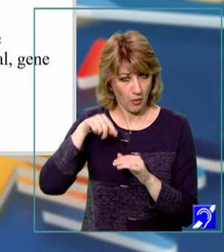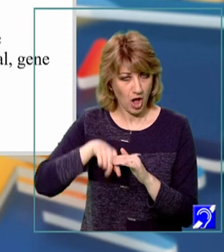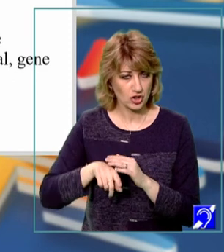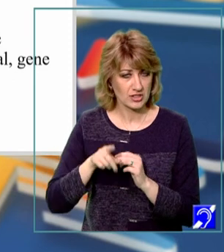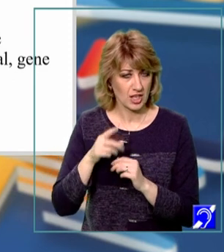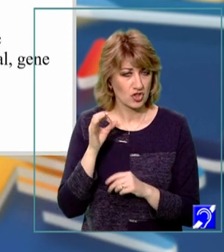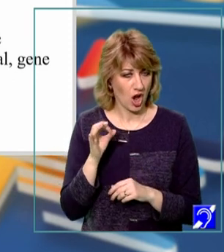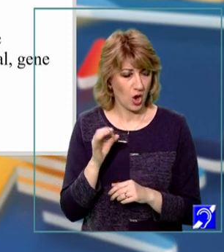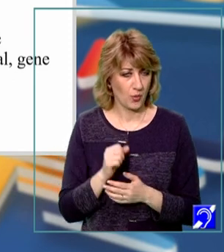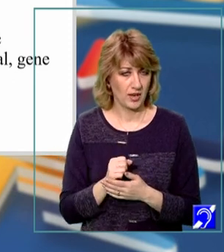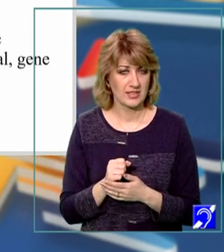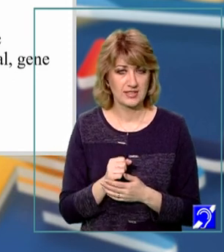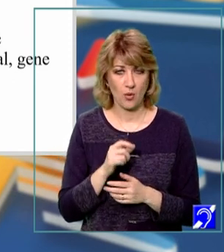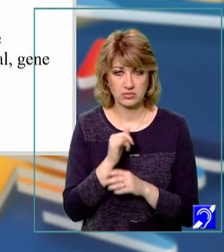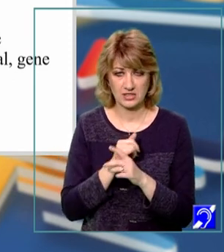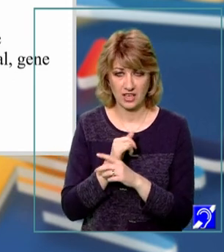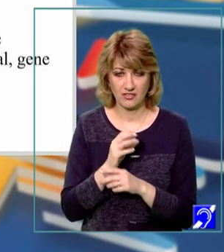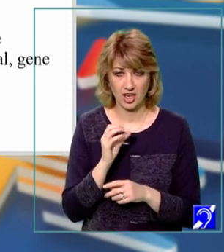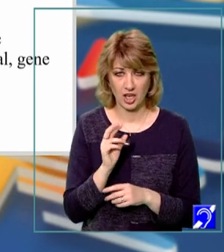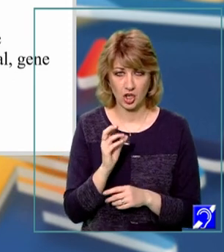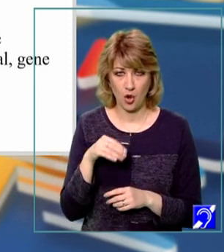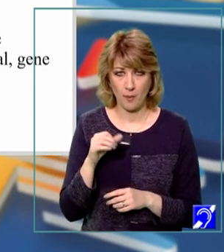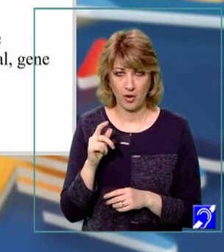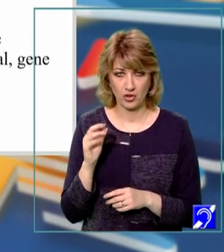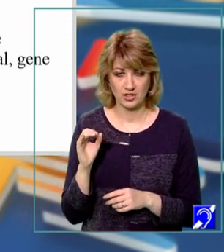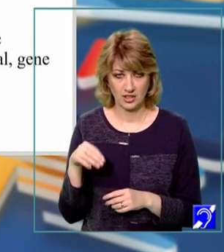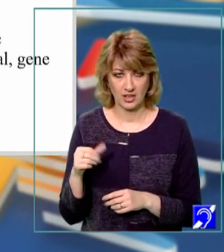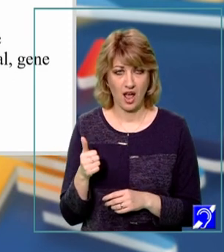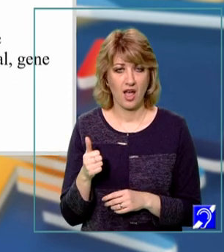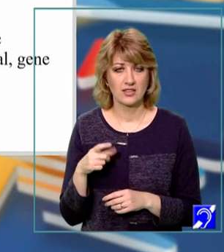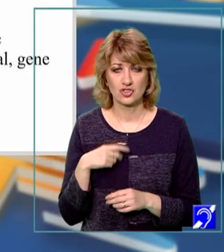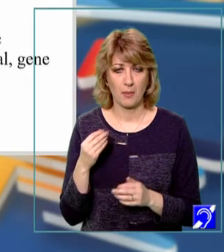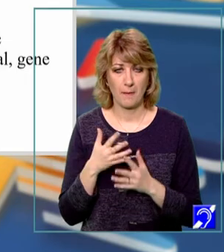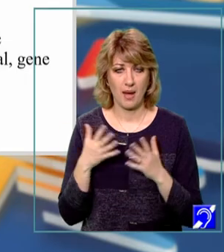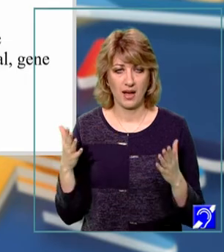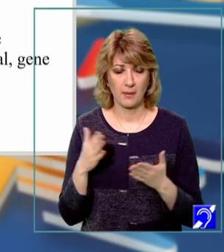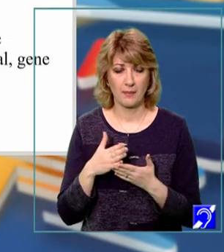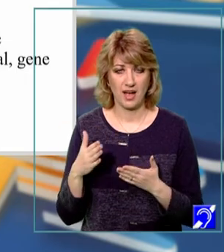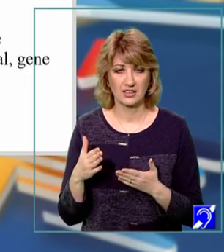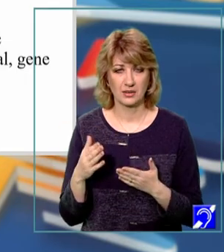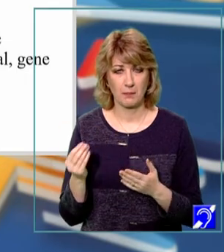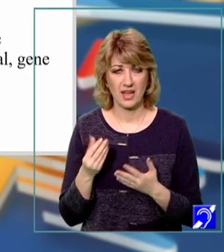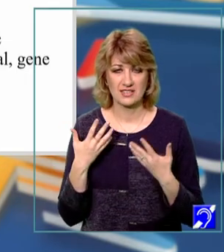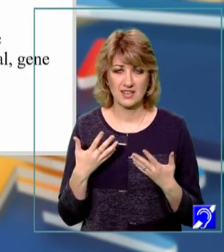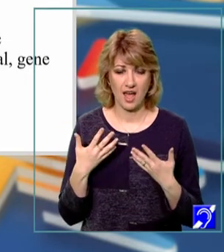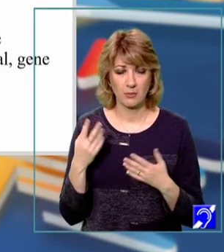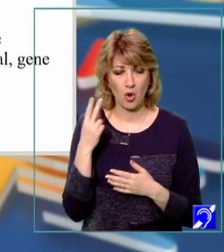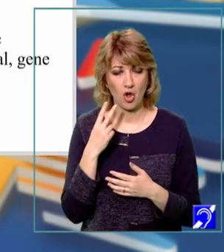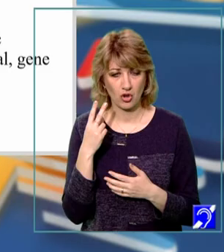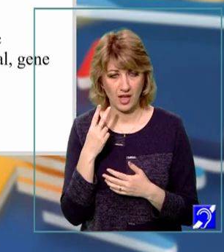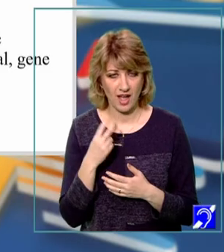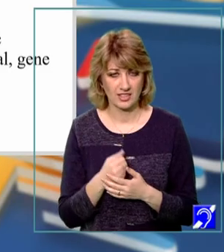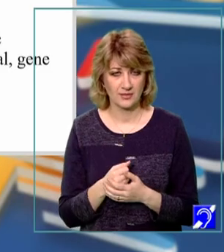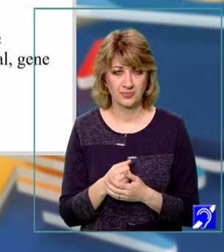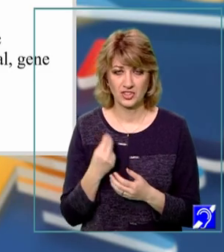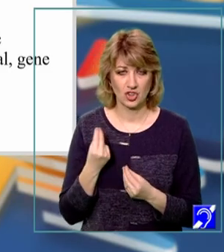se observă cromatina. Cea mai mare parte este mai slab colorată.